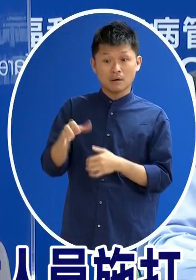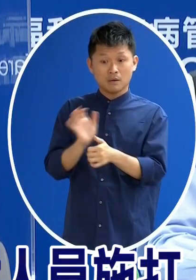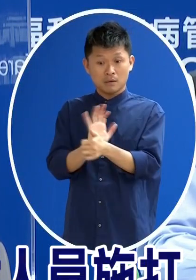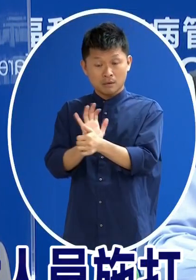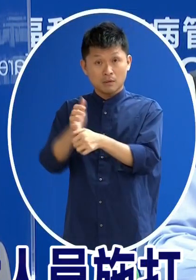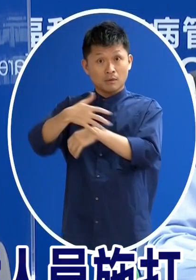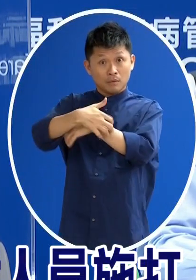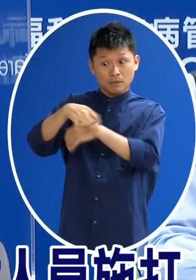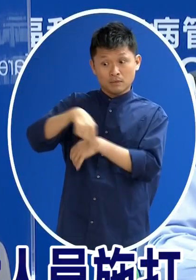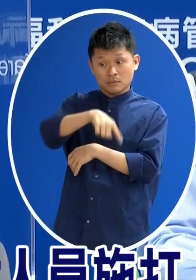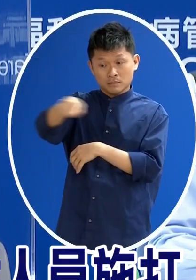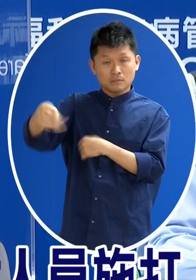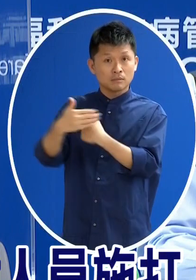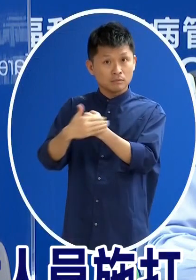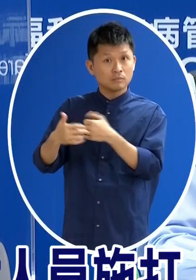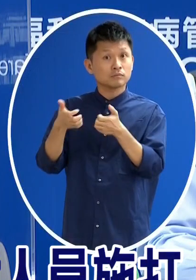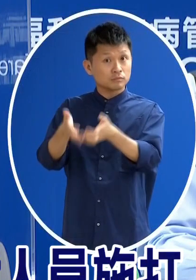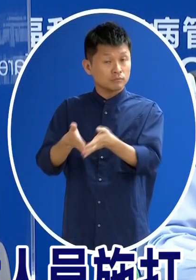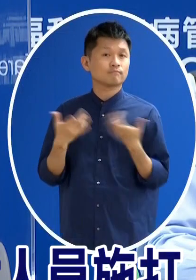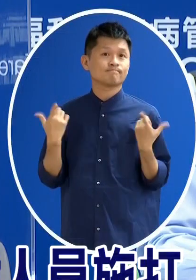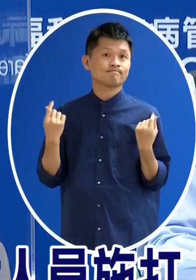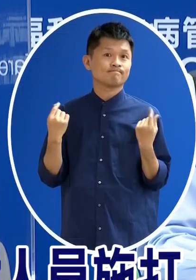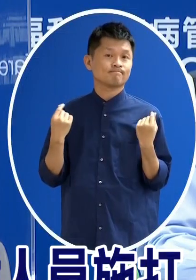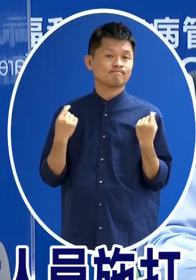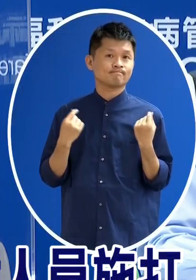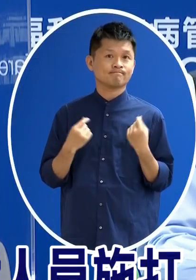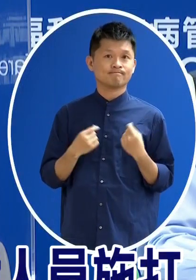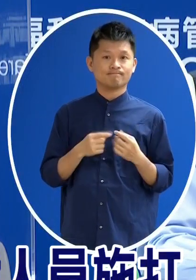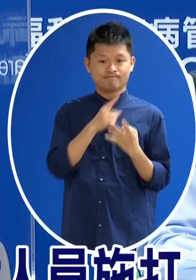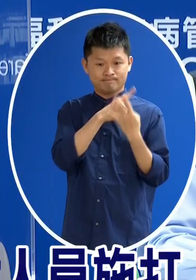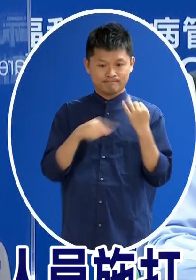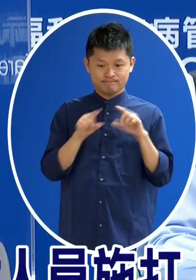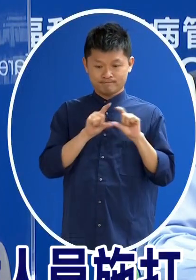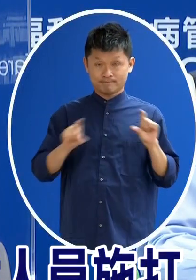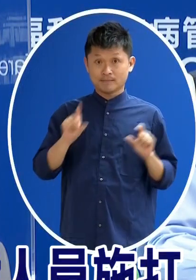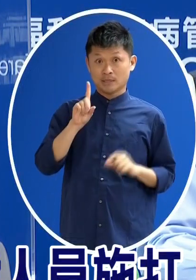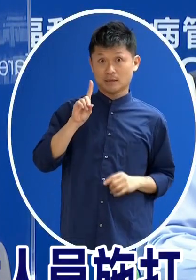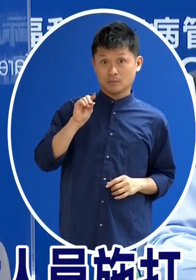也是很重要，所以我们会拨10,000剂直接由交通